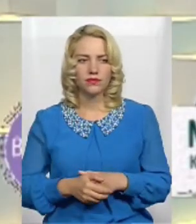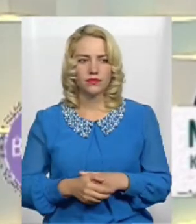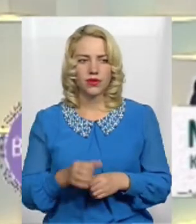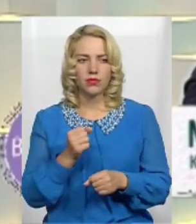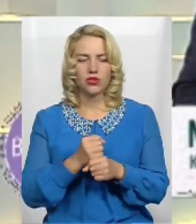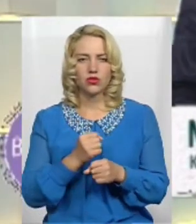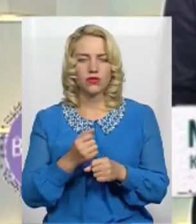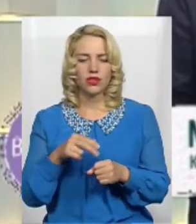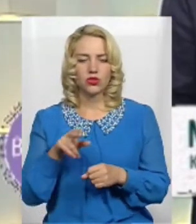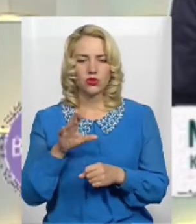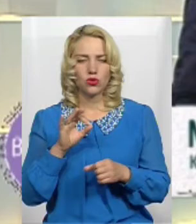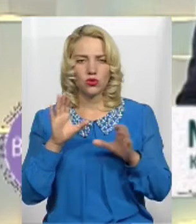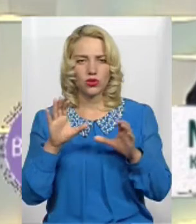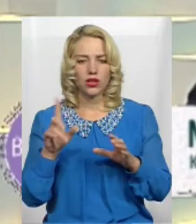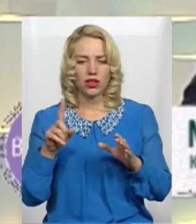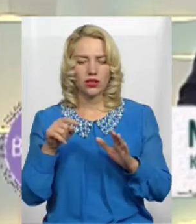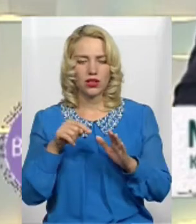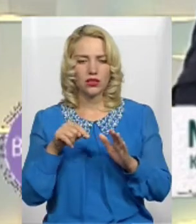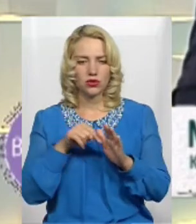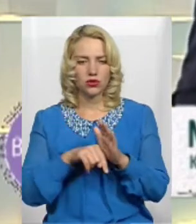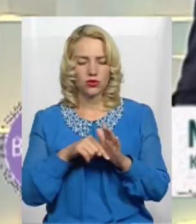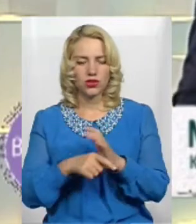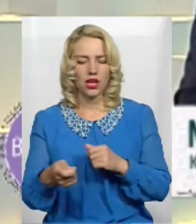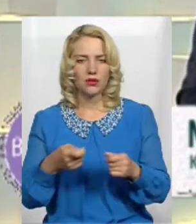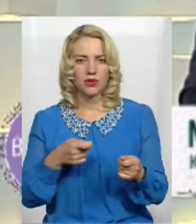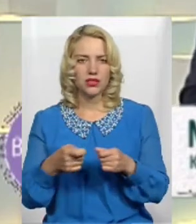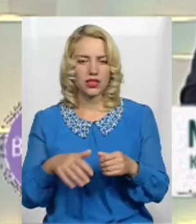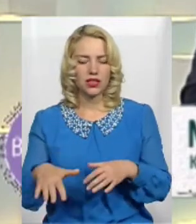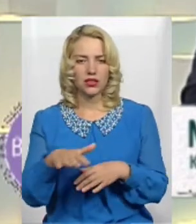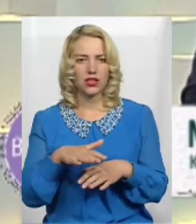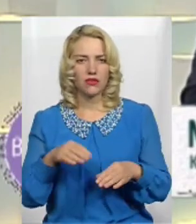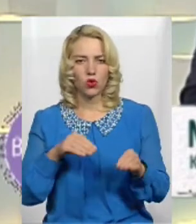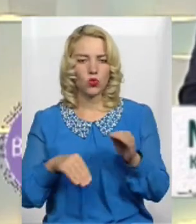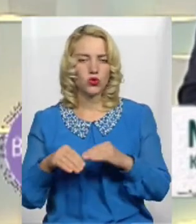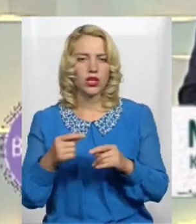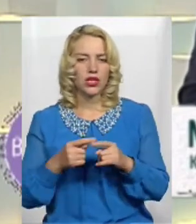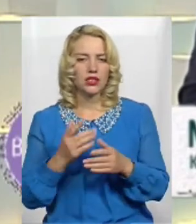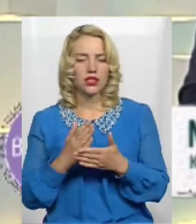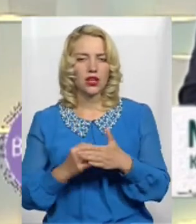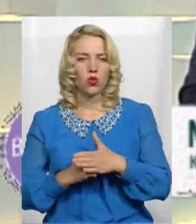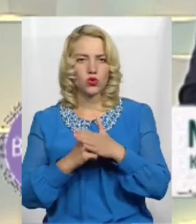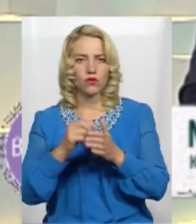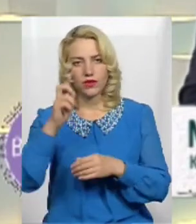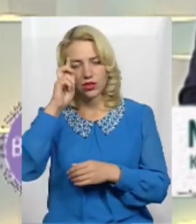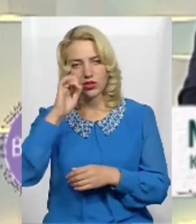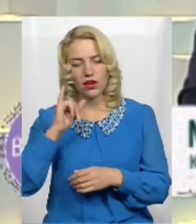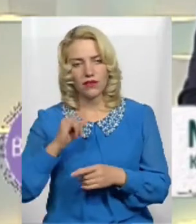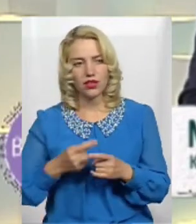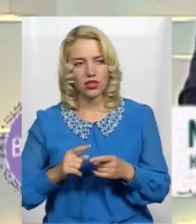які в першу чергу стосуються адміністративно-територіального устрою, оскільки це є основа держави